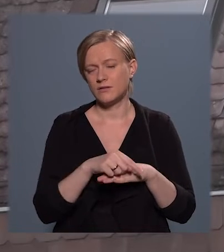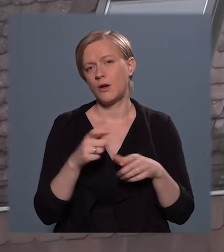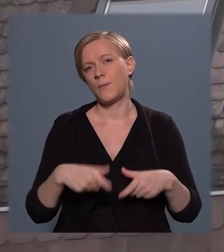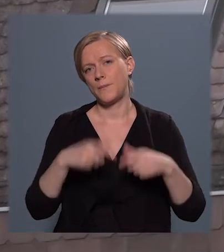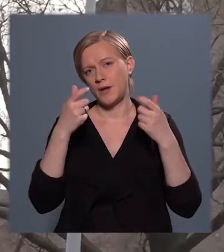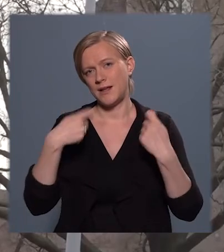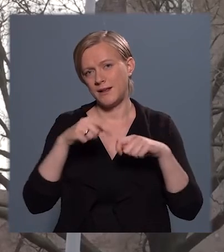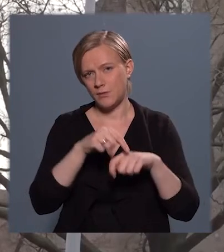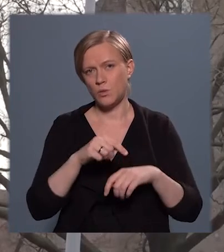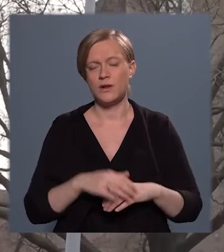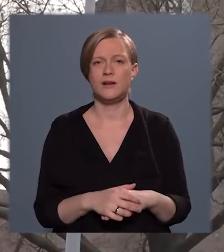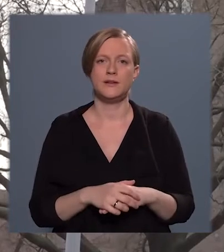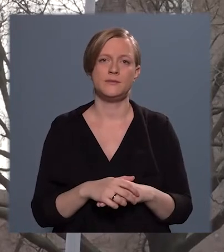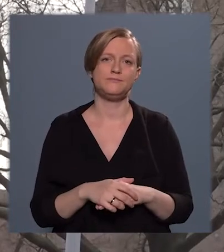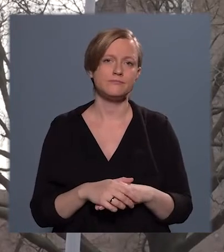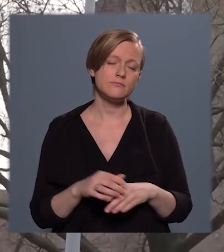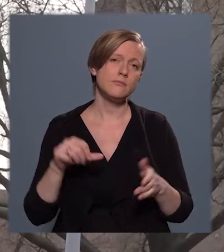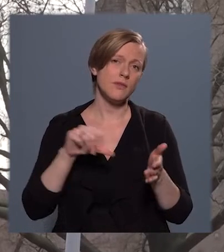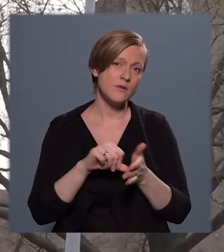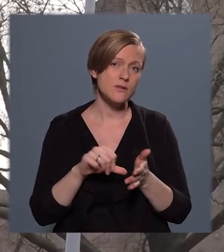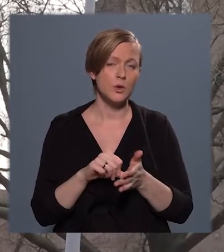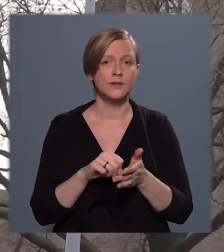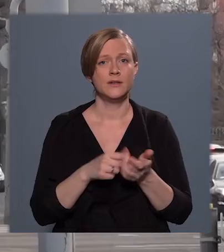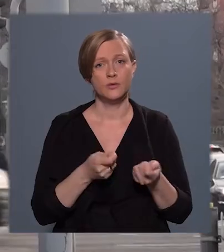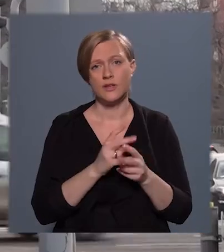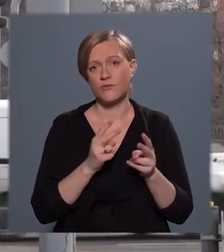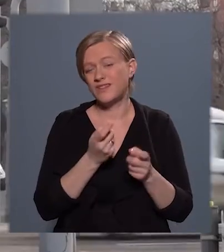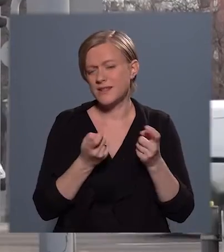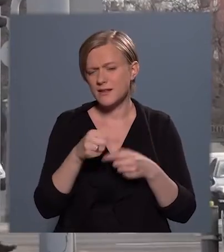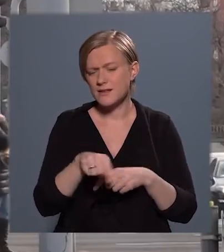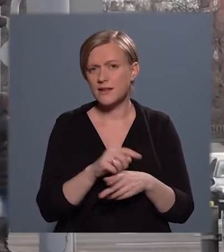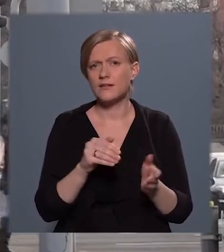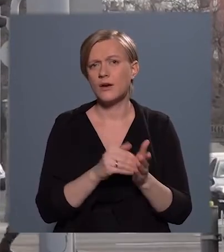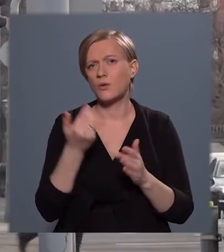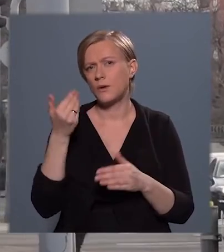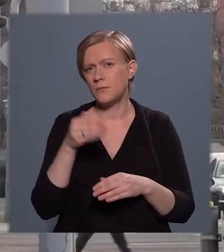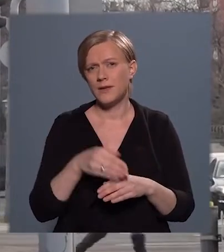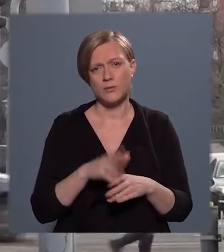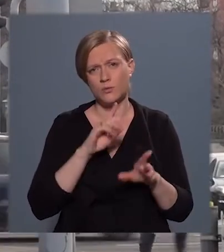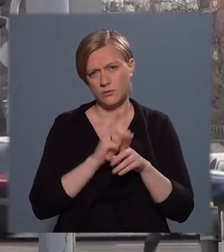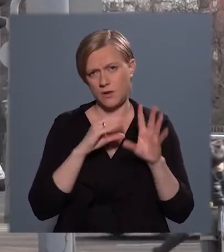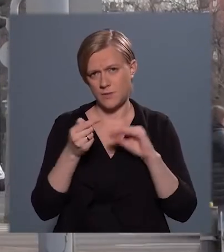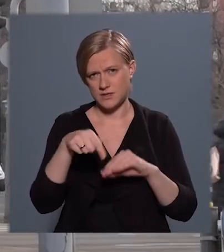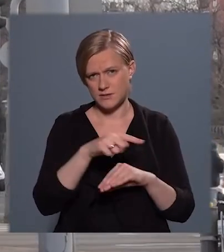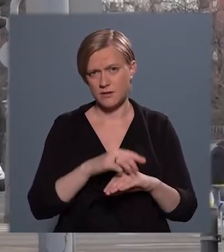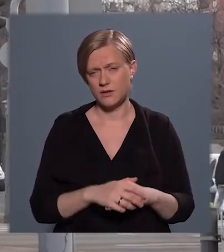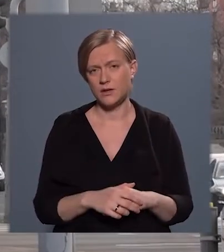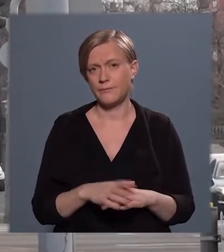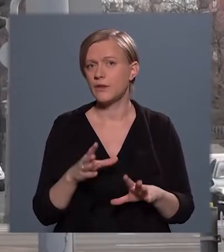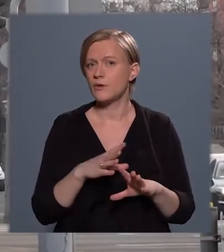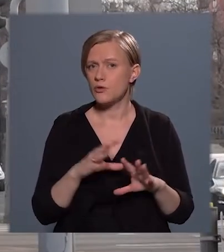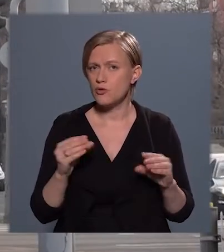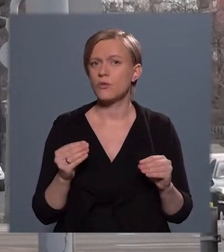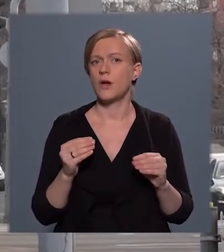panelépületekben, ahol ugye központi fűtés van, de ezek szerint akkor még úgy tapasztalja, hogy sokan